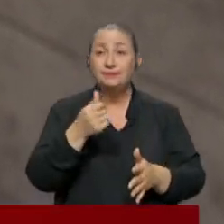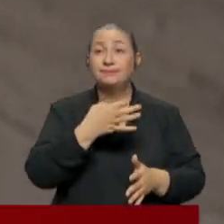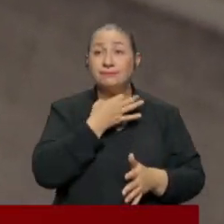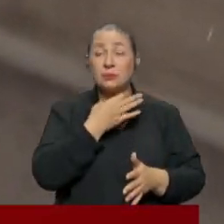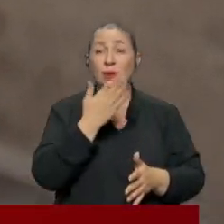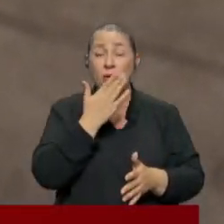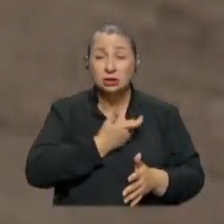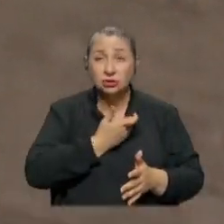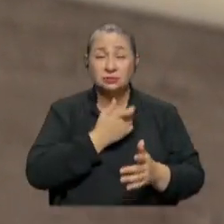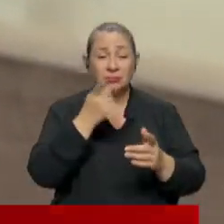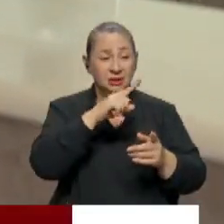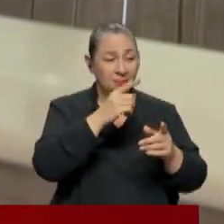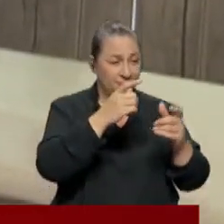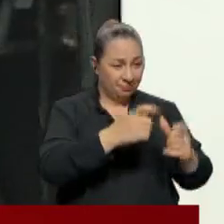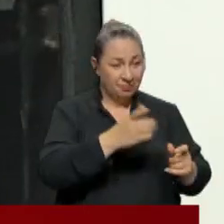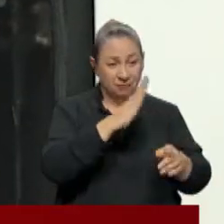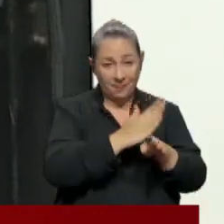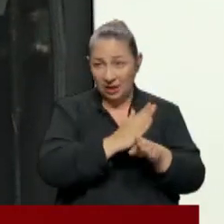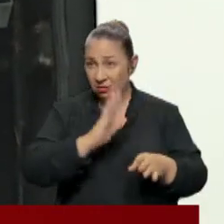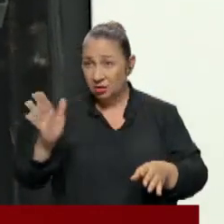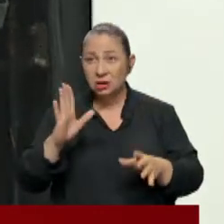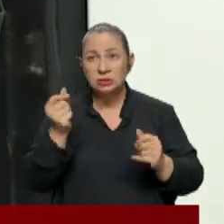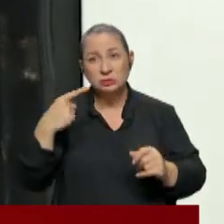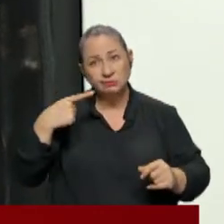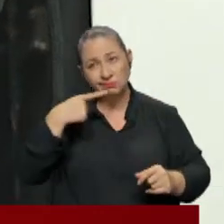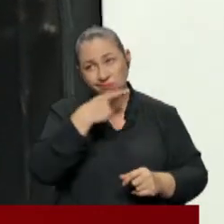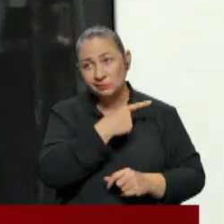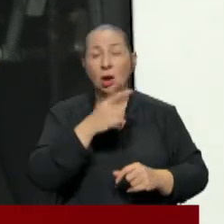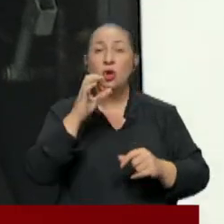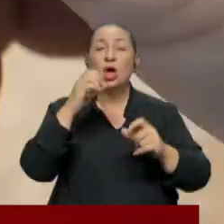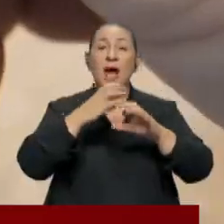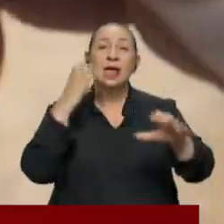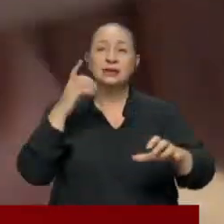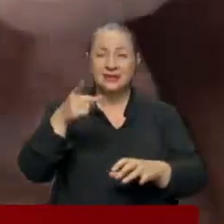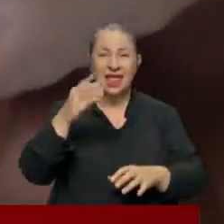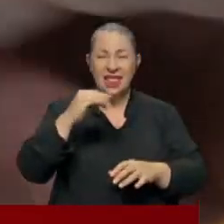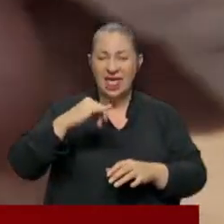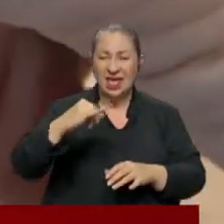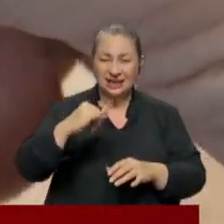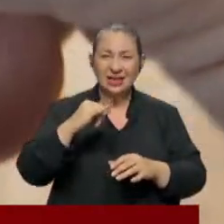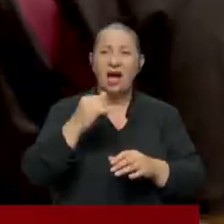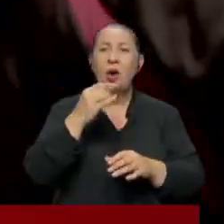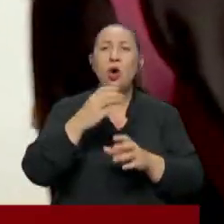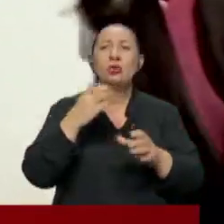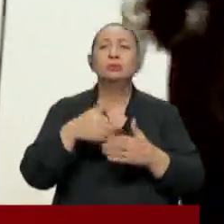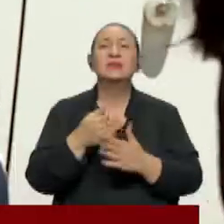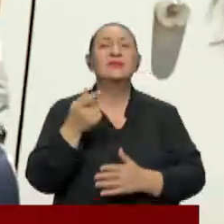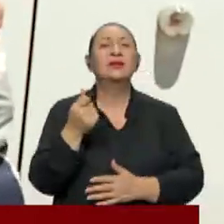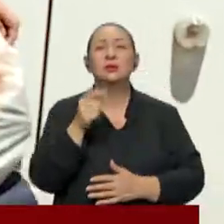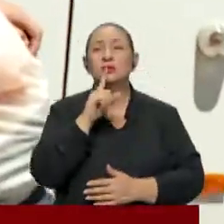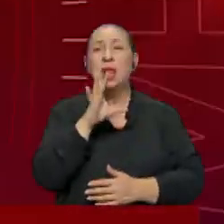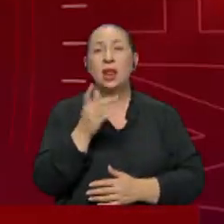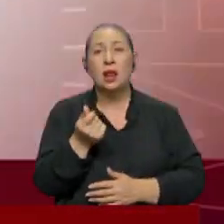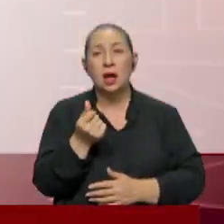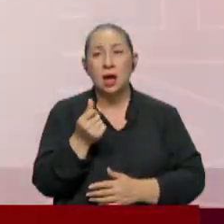gelirli öğrenci bir şehirden başka bir şehire giderken artık zorlanıyor. Otogarda en yakın mesafeli şehirler arası otobüs biletinin fiyatı